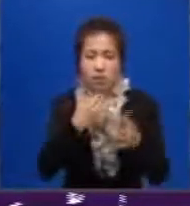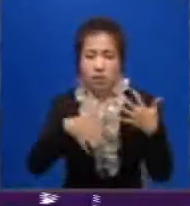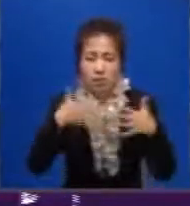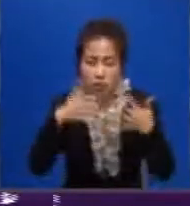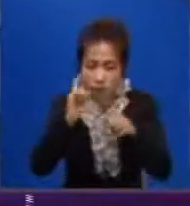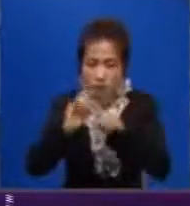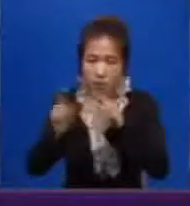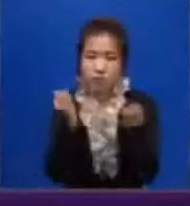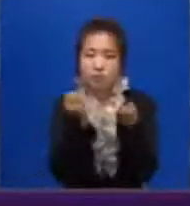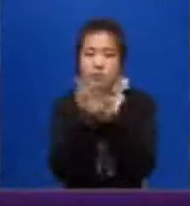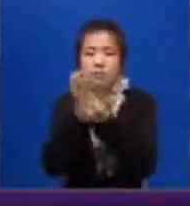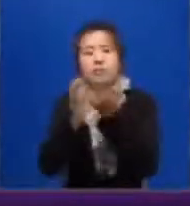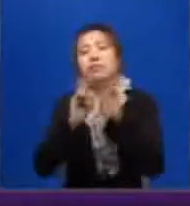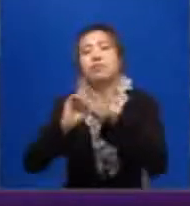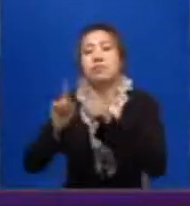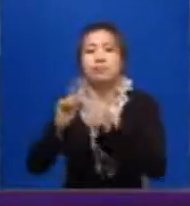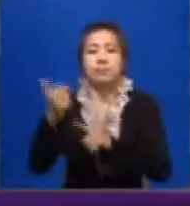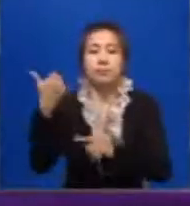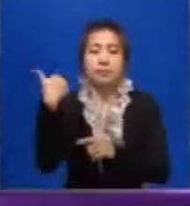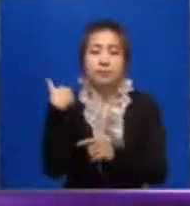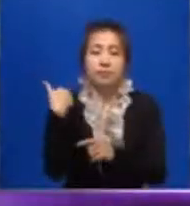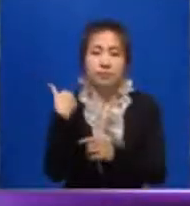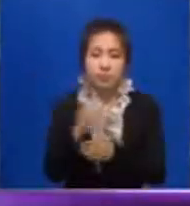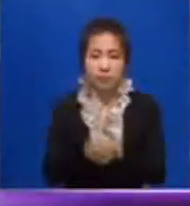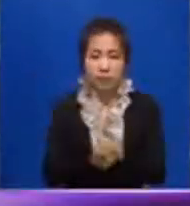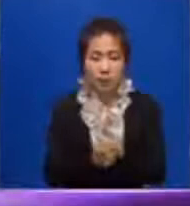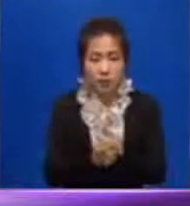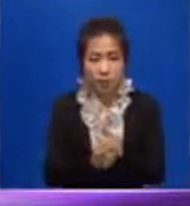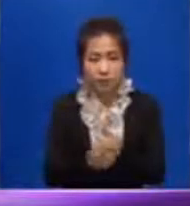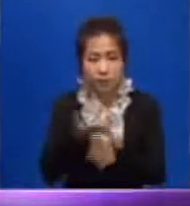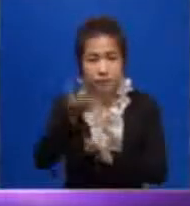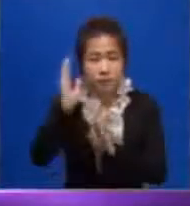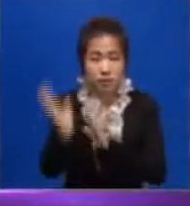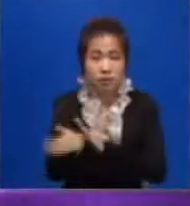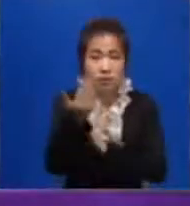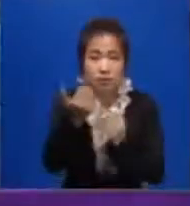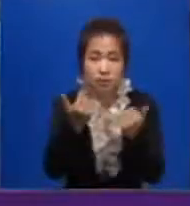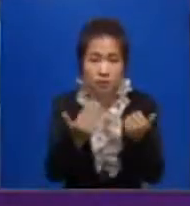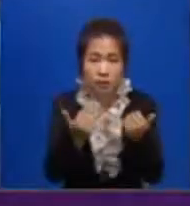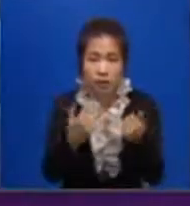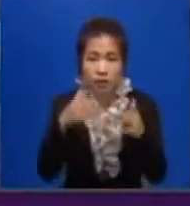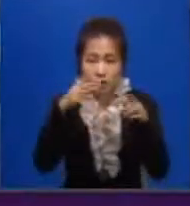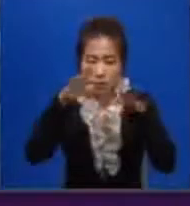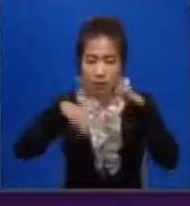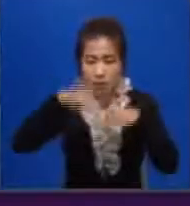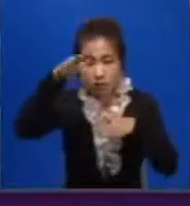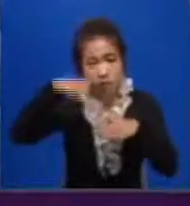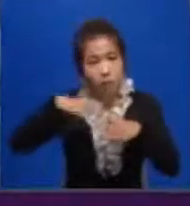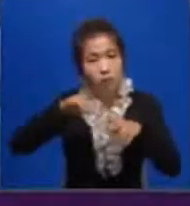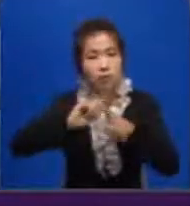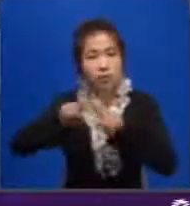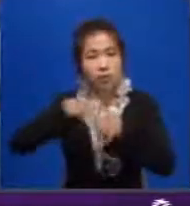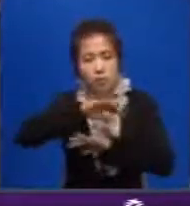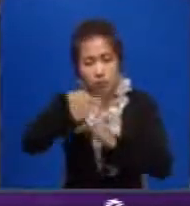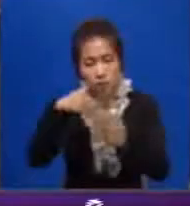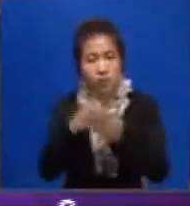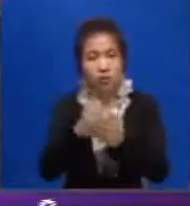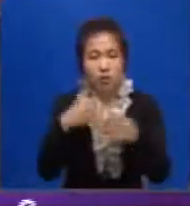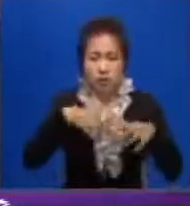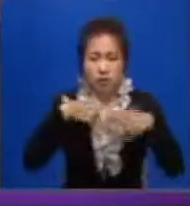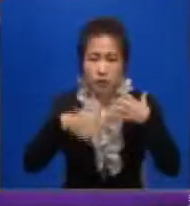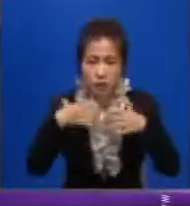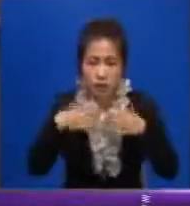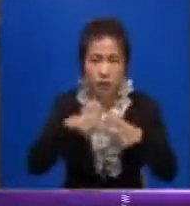เช่นการเกิดเหตุระเบิดภายในโรงพยาบาลโคกโพธิเมื่อช่วงเช้าที่ผ่านมาทำให้พี่น้องประชาชนที่มาโรงพยาบาลเกิดความ